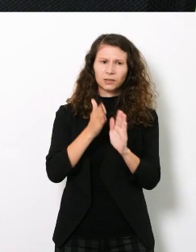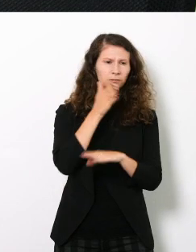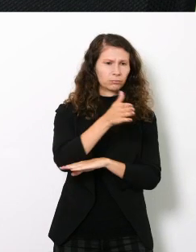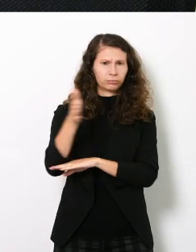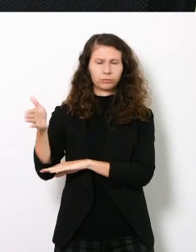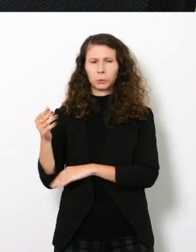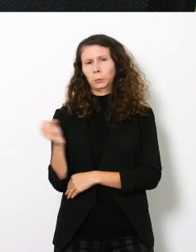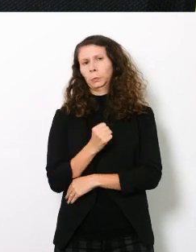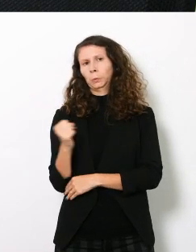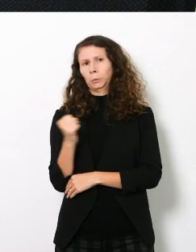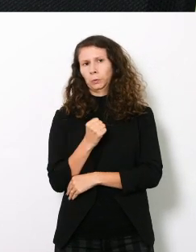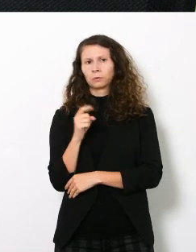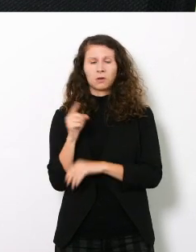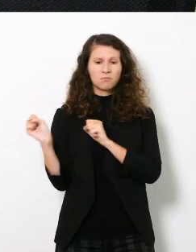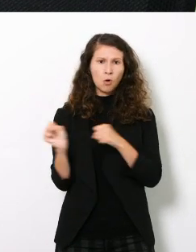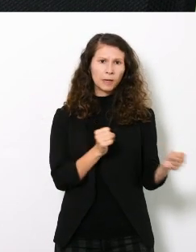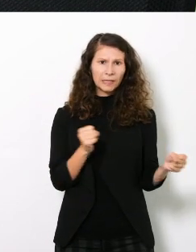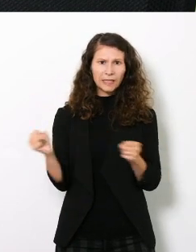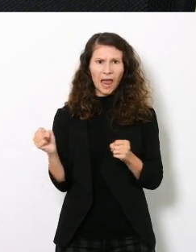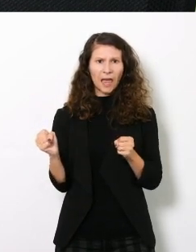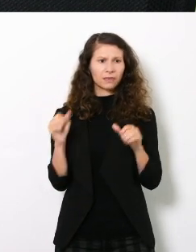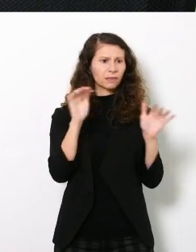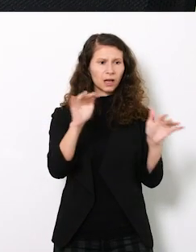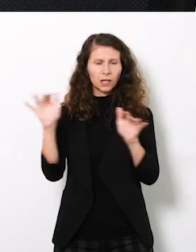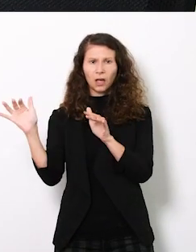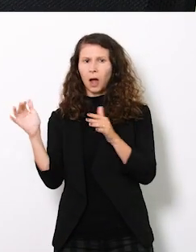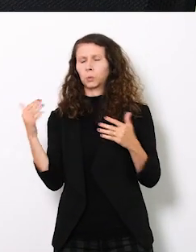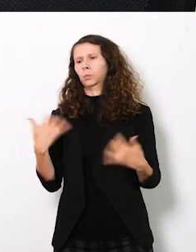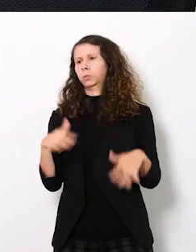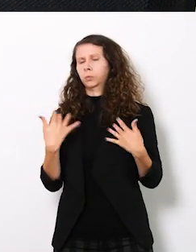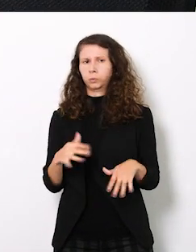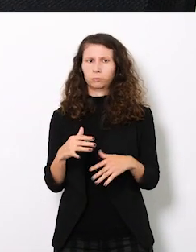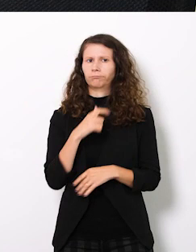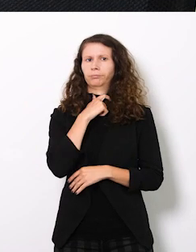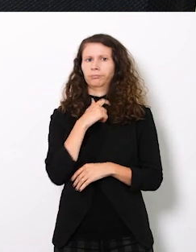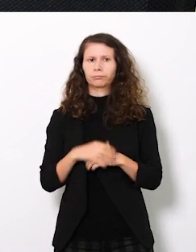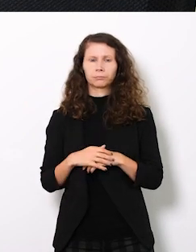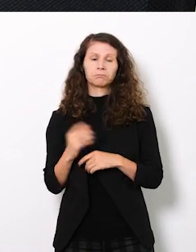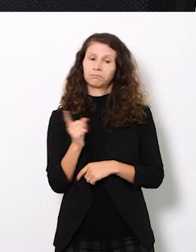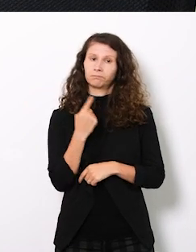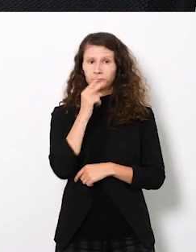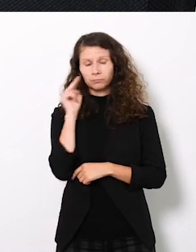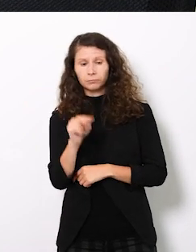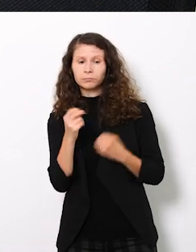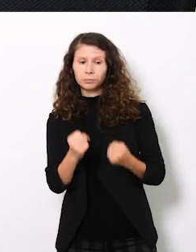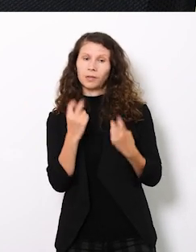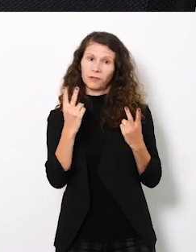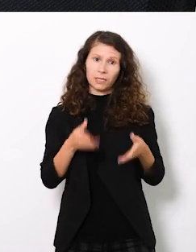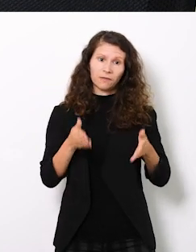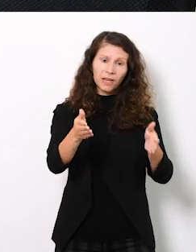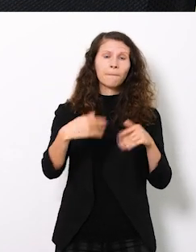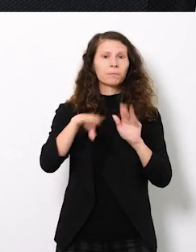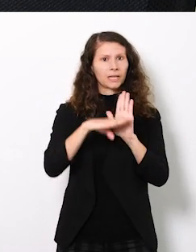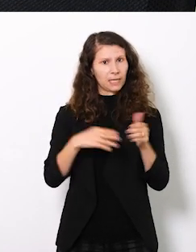kommt, wie unsere Mobilität verfügbar ist. Und wir sehen als einen der wichtigsten Wege tatsächlich eine gesetzliche